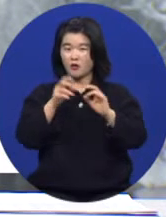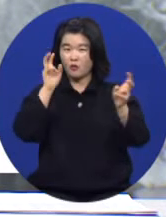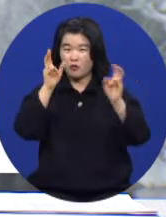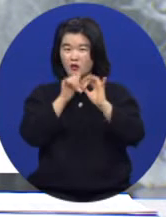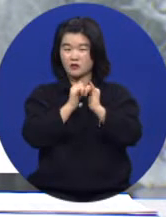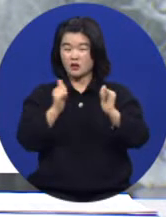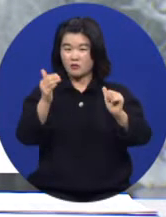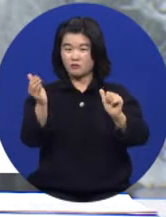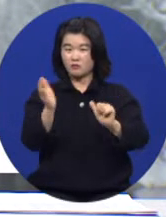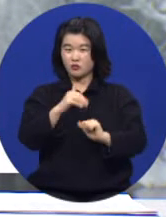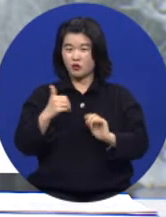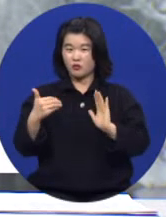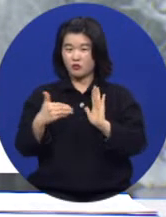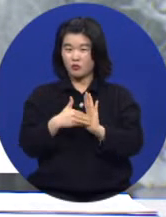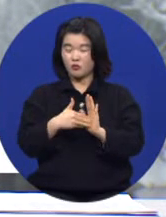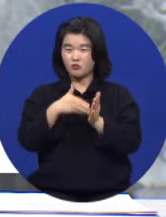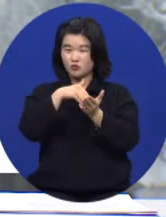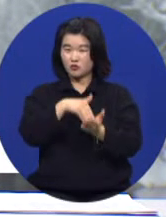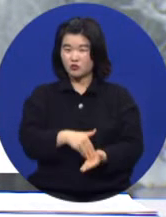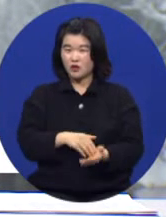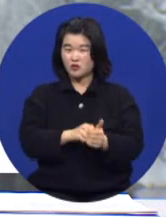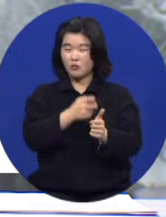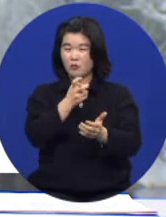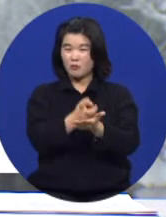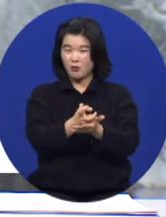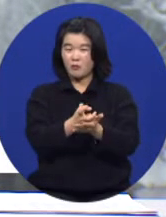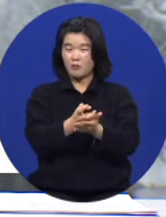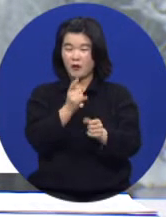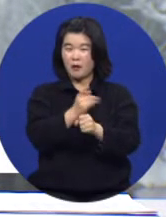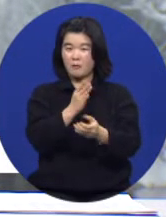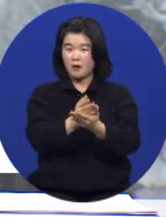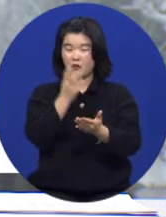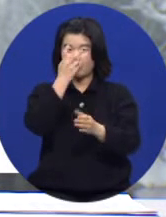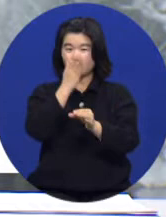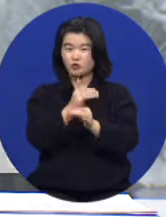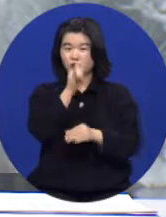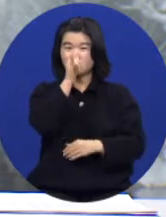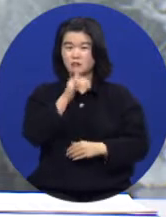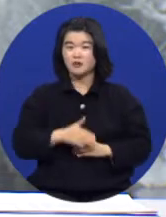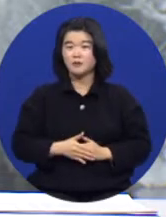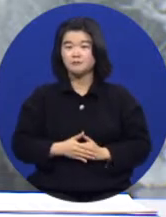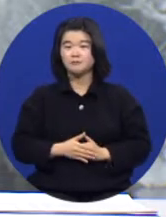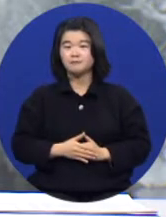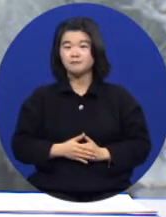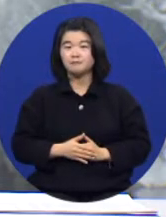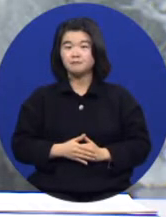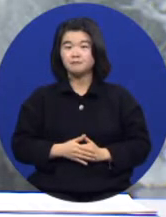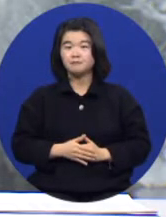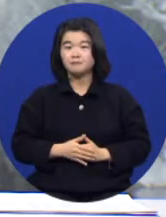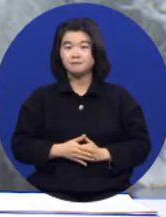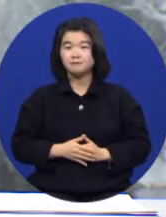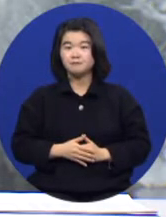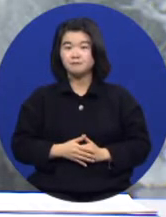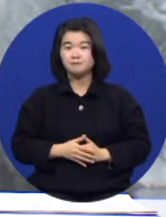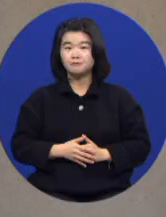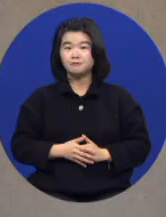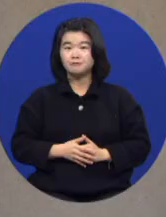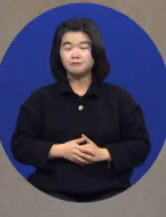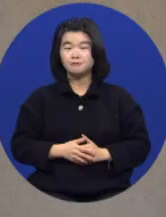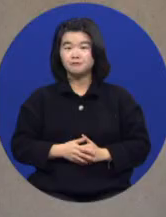관계자들을 입건했고 중대재해처벌법 적용도 검토하고 있습니다. 박혜진 기자입니다.